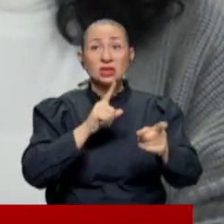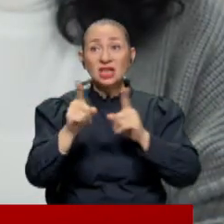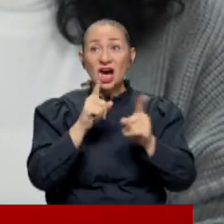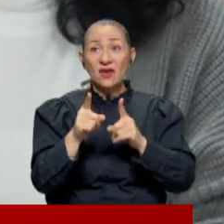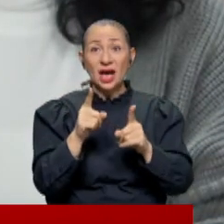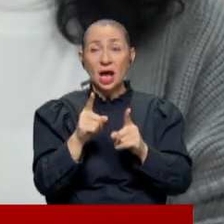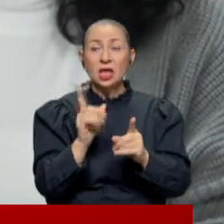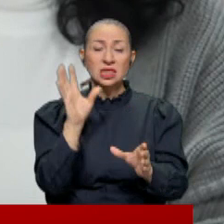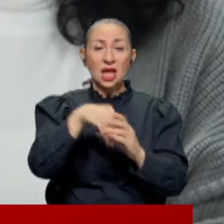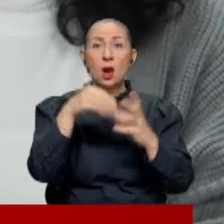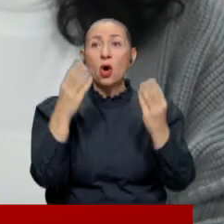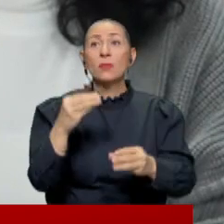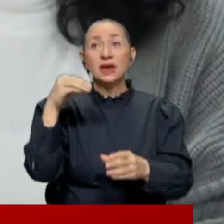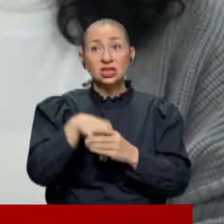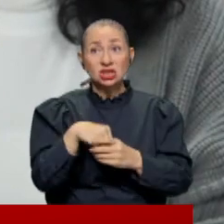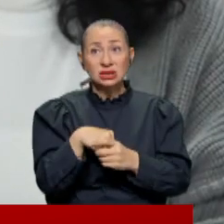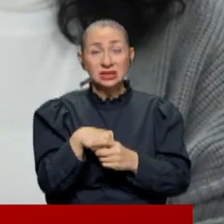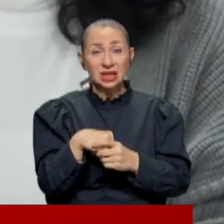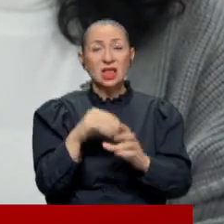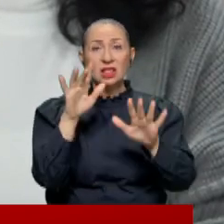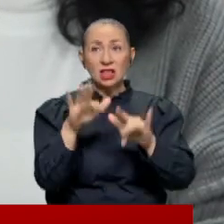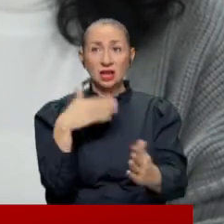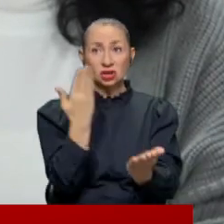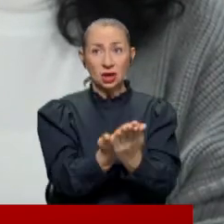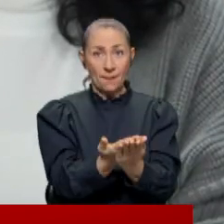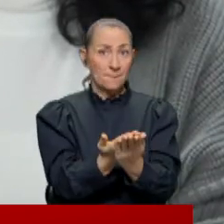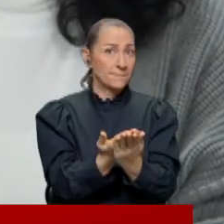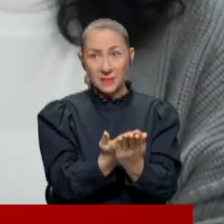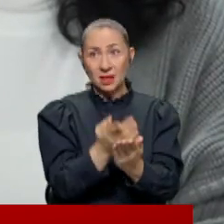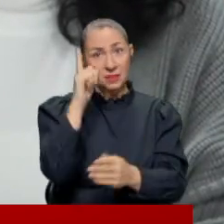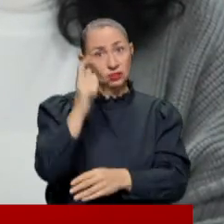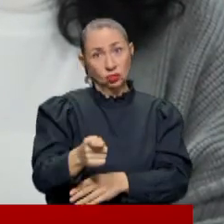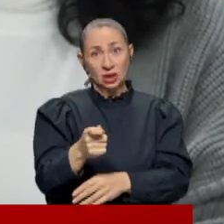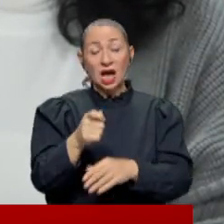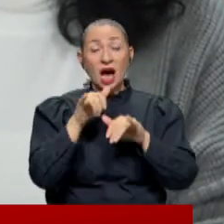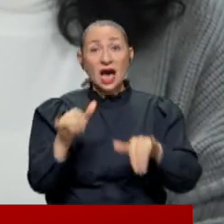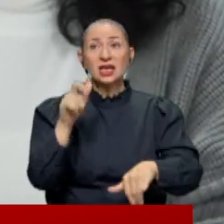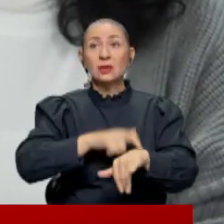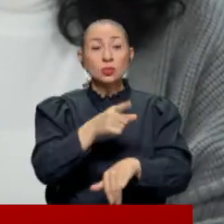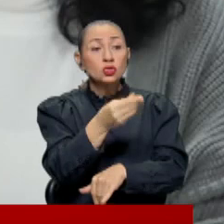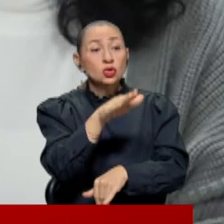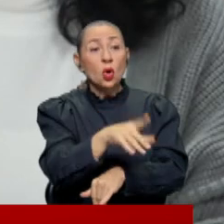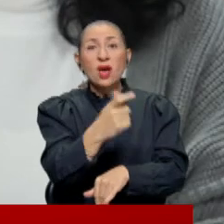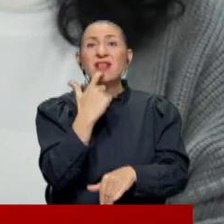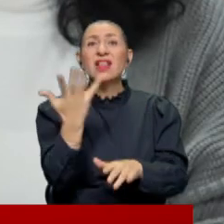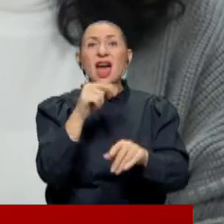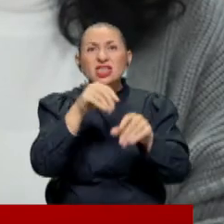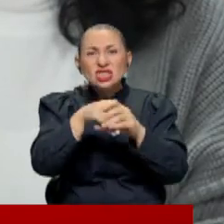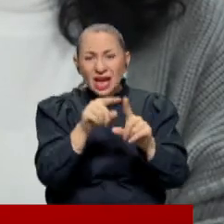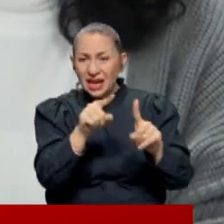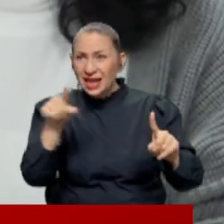davaya müdahil olmak için dilekçe ile başvuracağız. Aynı zamanda bu çocuğun o yıllar